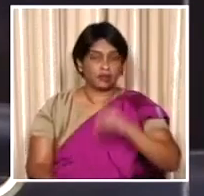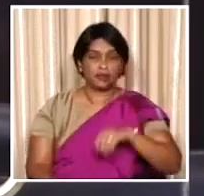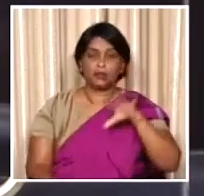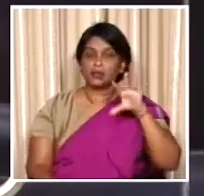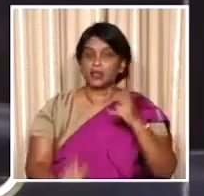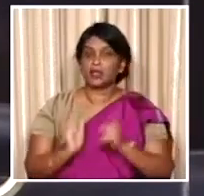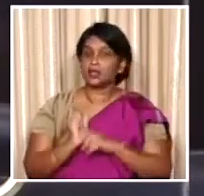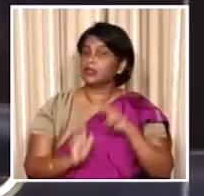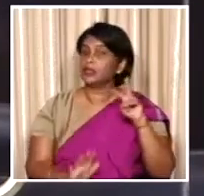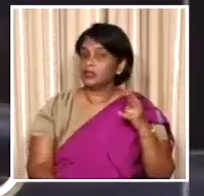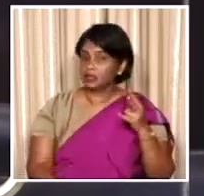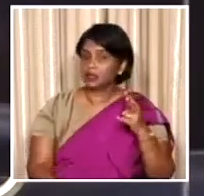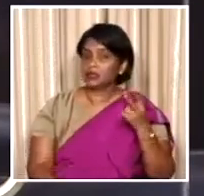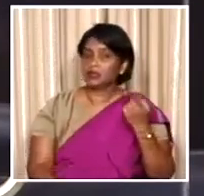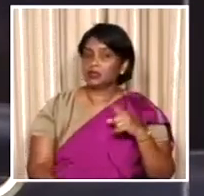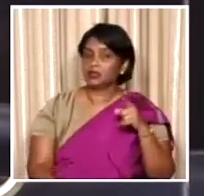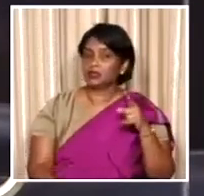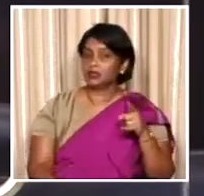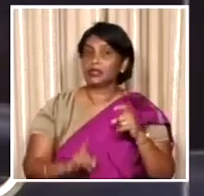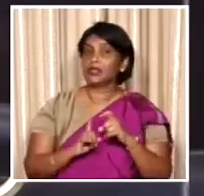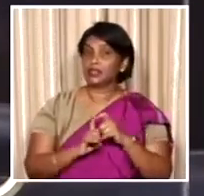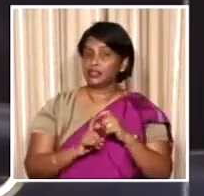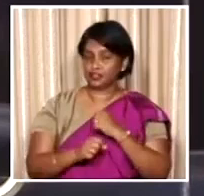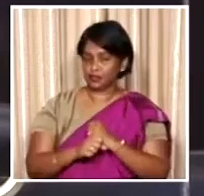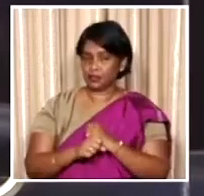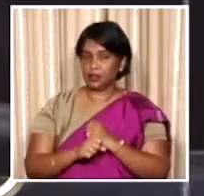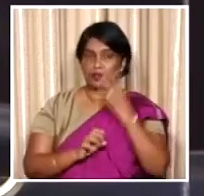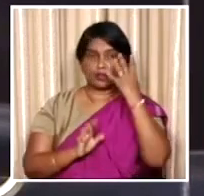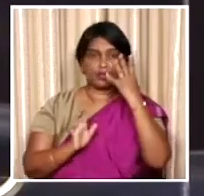457,500යි ලීටර් 200යි ඊළඟට ඩිරෙක්ටර් ජෙනරල්ට